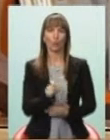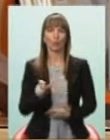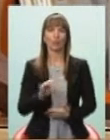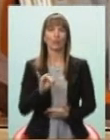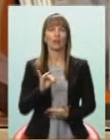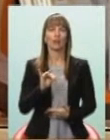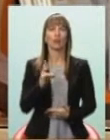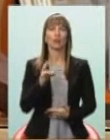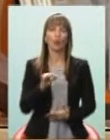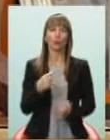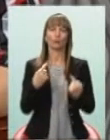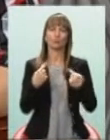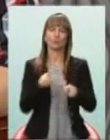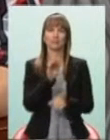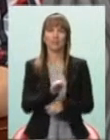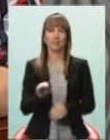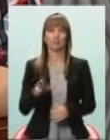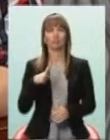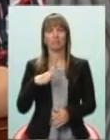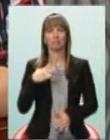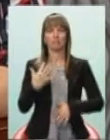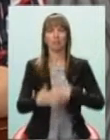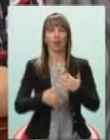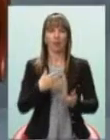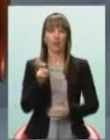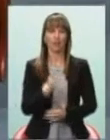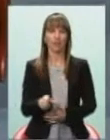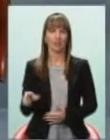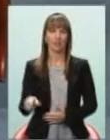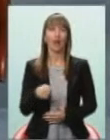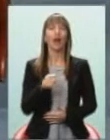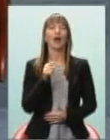діти баловні. А як ти себе вважаєш, ти гуманна?